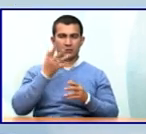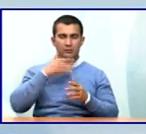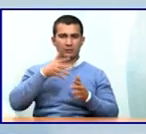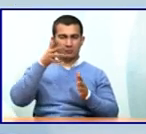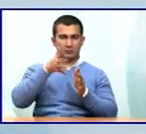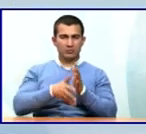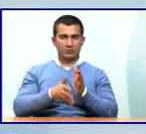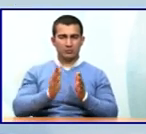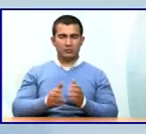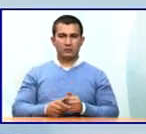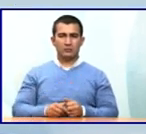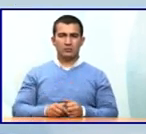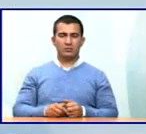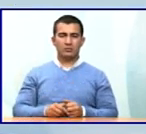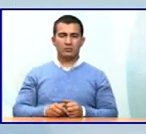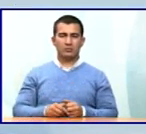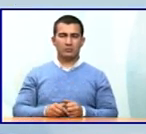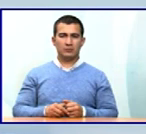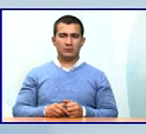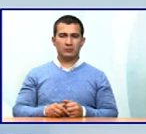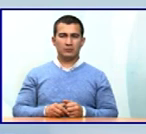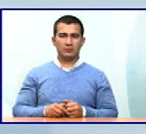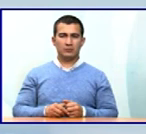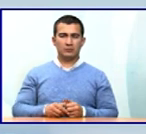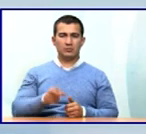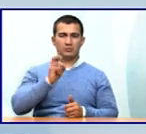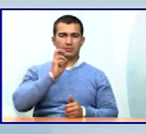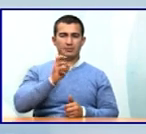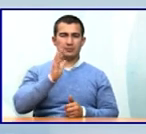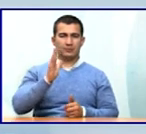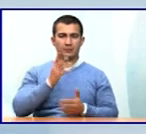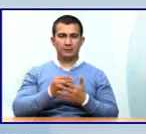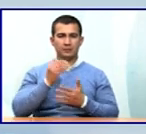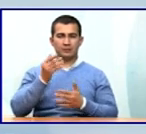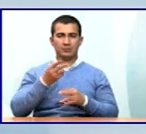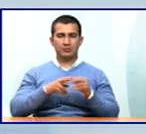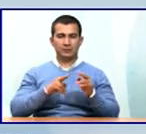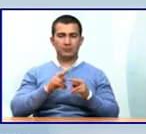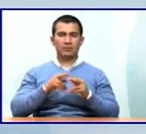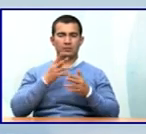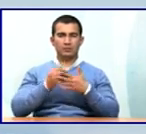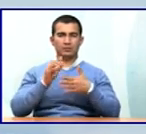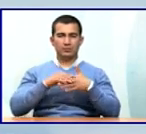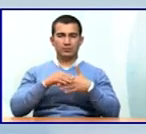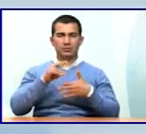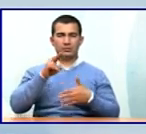oqadi. Endi va B vektor kaftimizga perpendikular